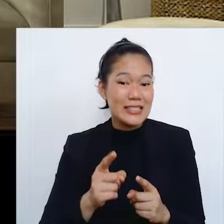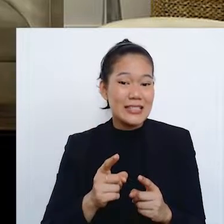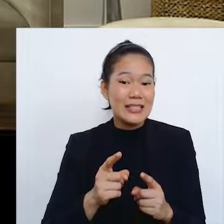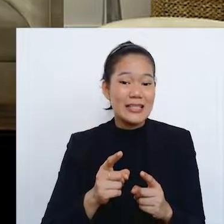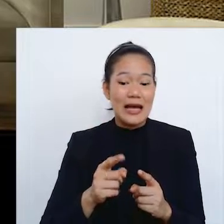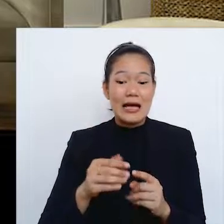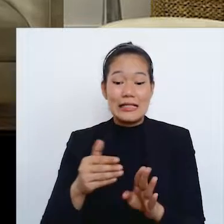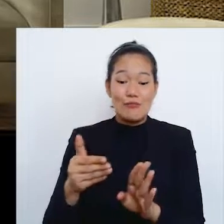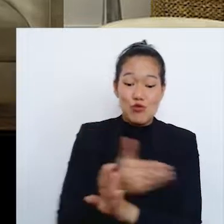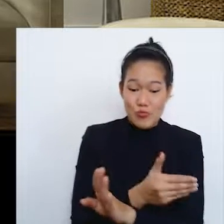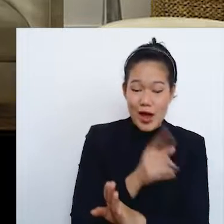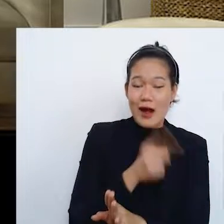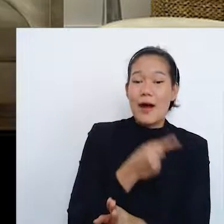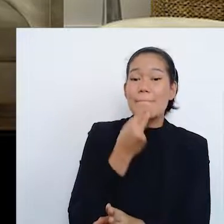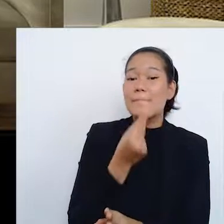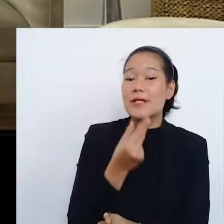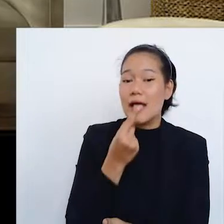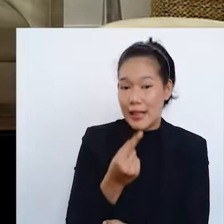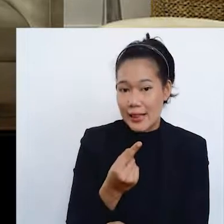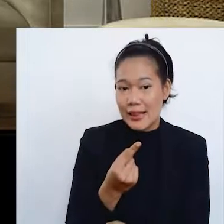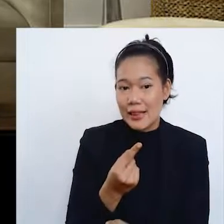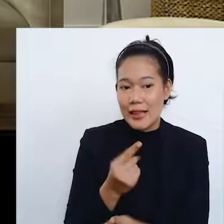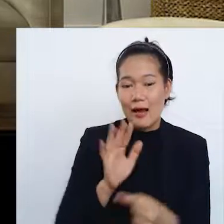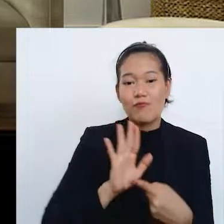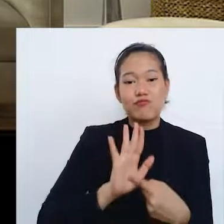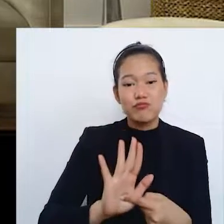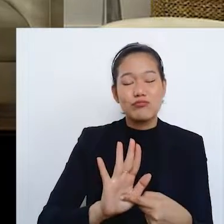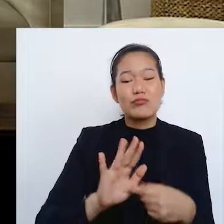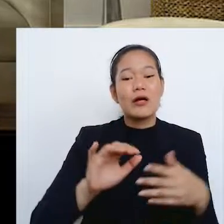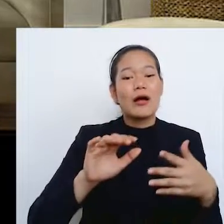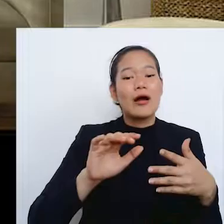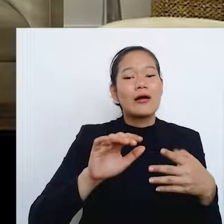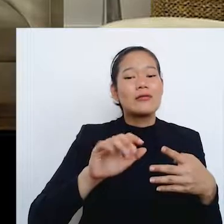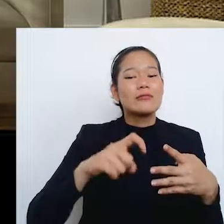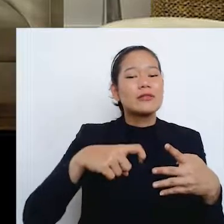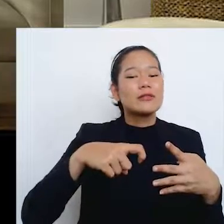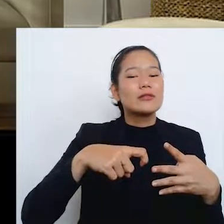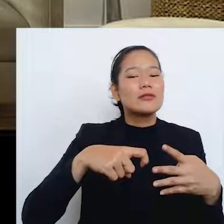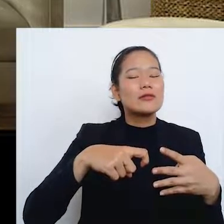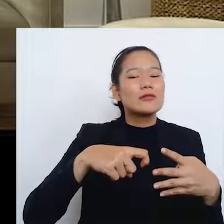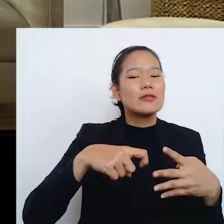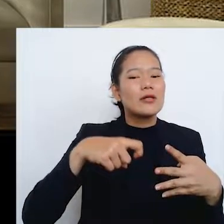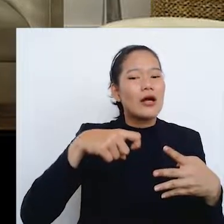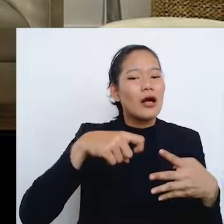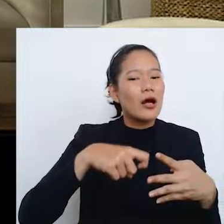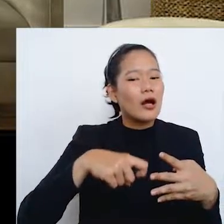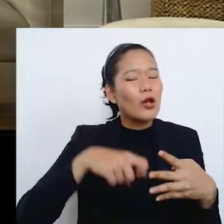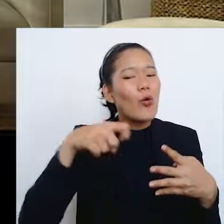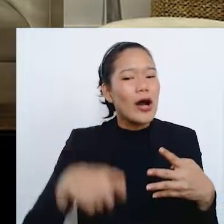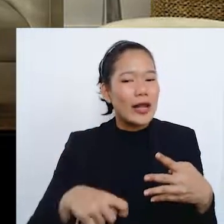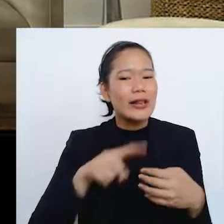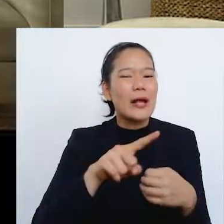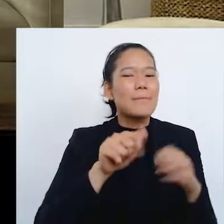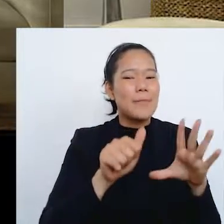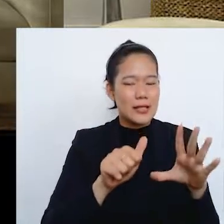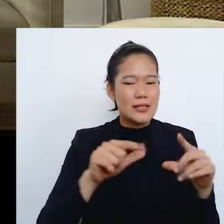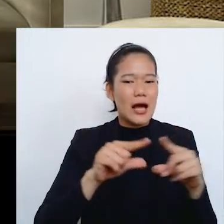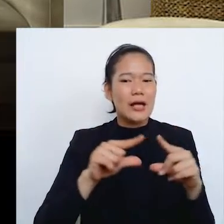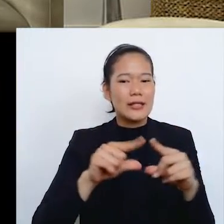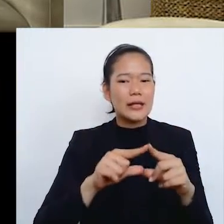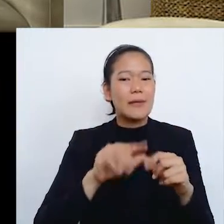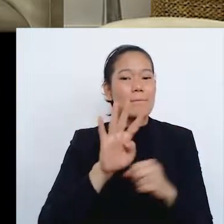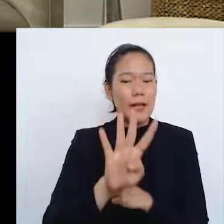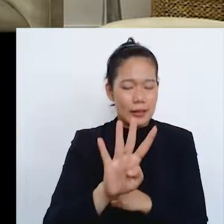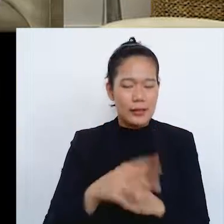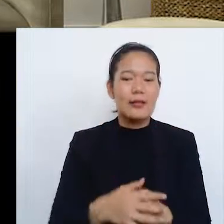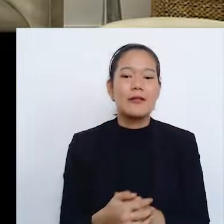yang disampaikan sebelumnya, yang dimunculkan di dalam Keluaran 16 ayatnya yang ke-4.